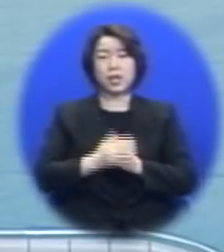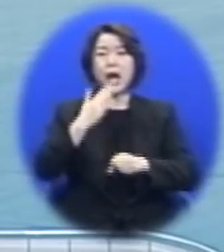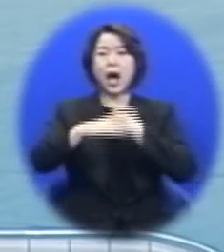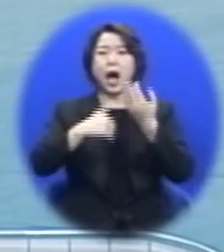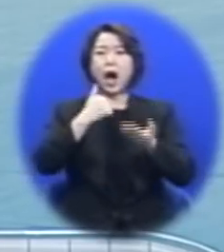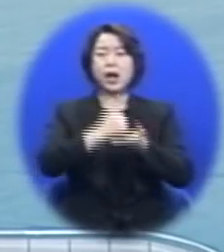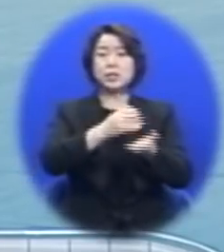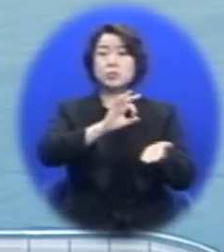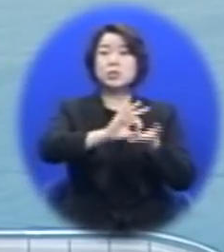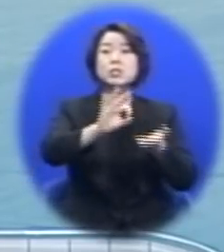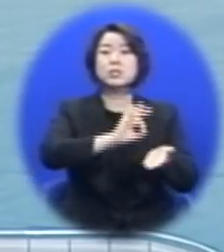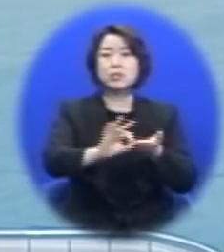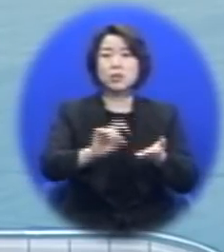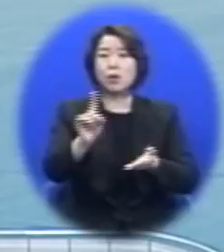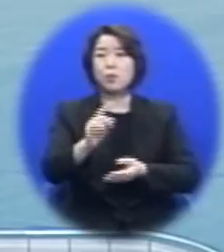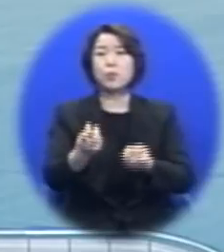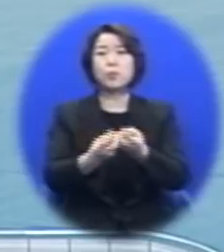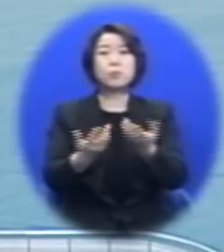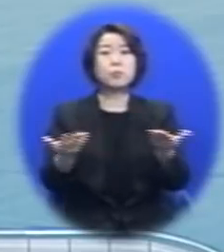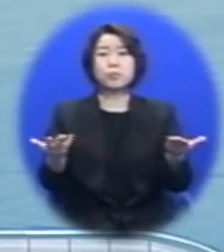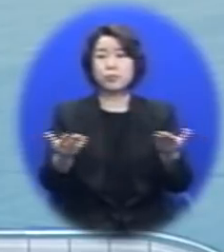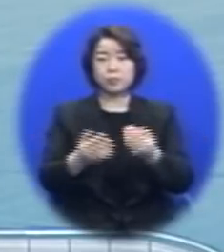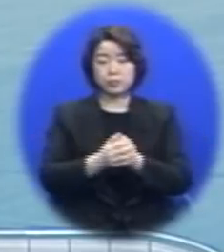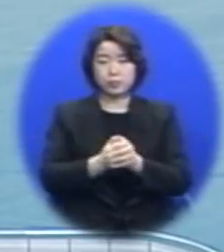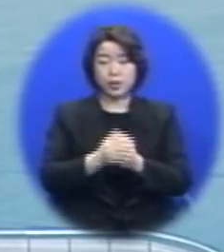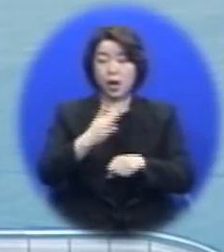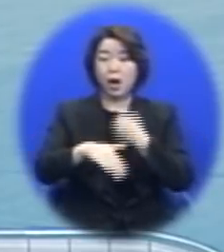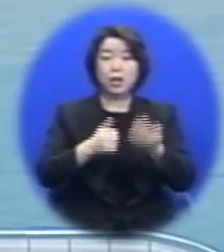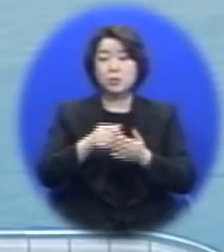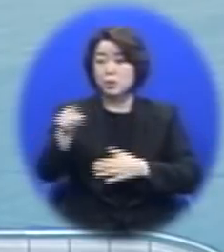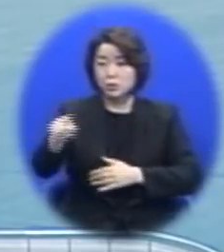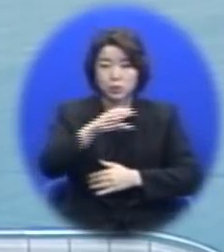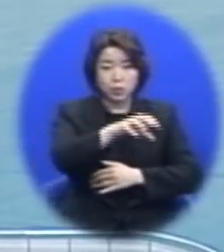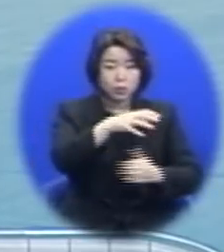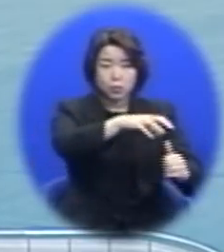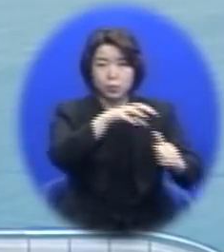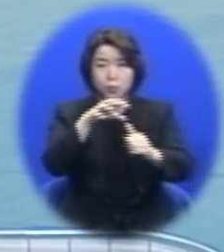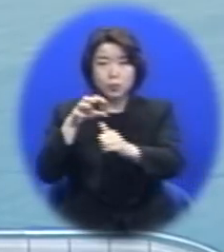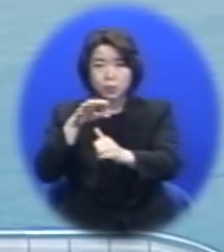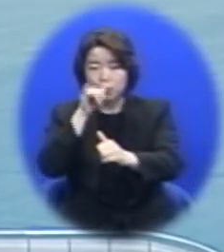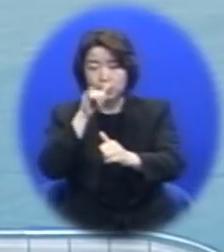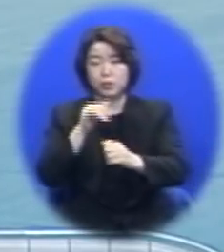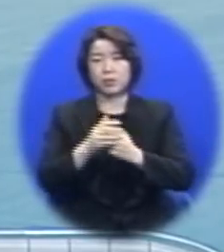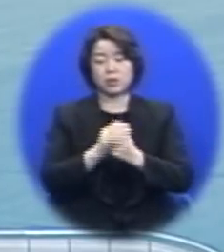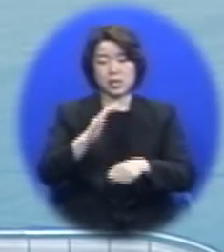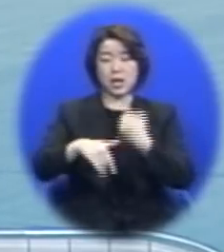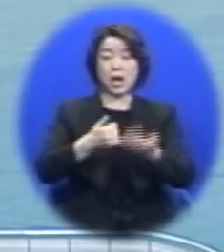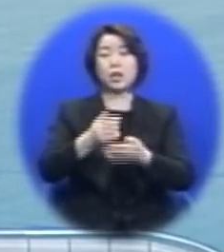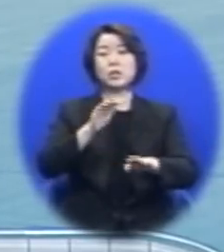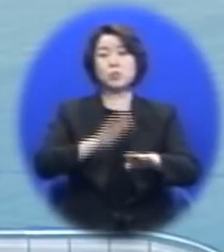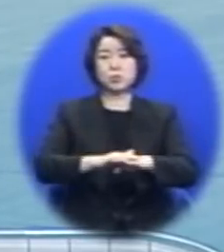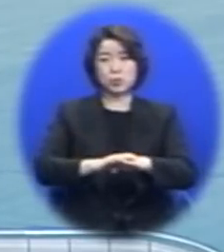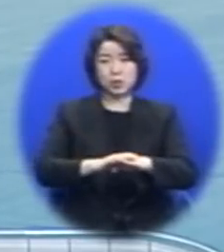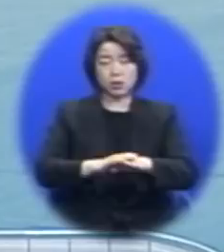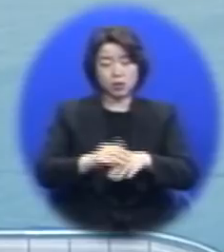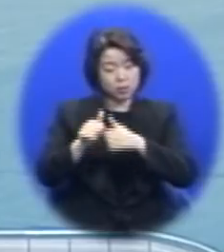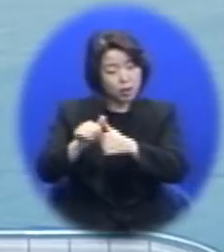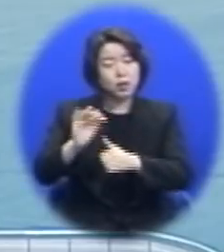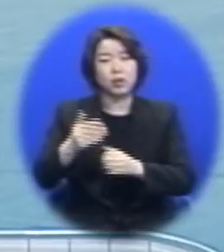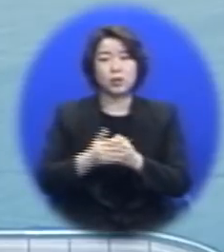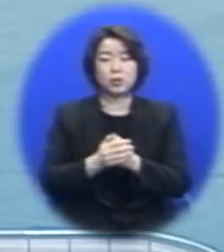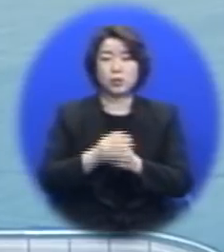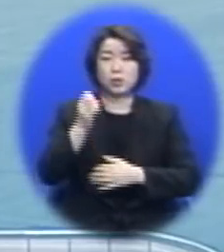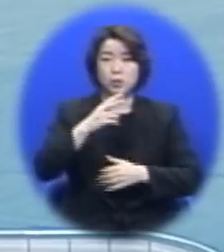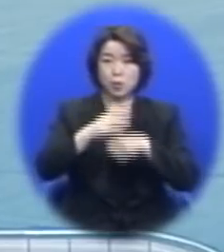하나님이 쓰시는데 어떻게 하실 거예요? 하나님이 그걸 쓰시면 하나님의 손에 달린 거거든. 하나님이 또 쓰셔야